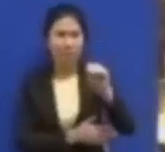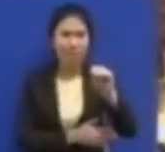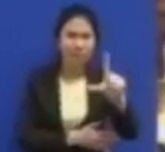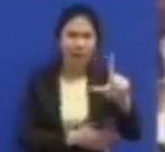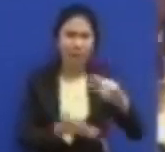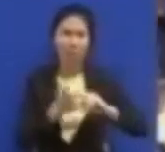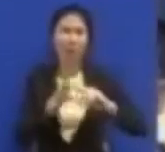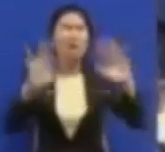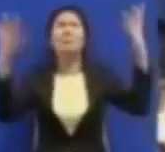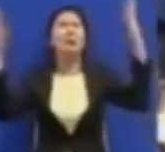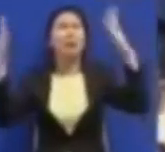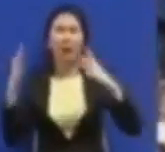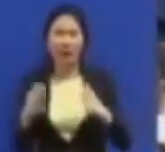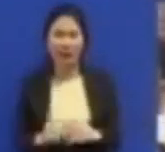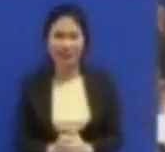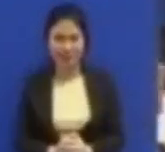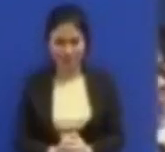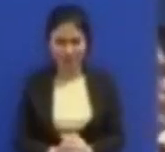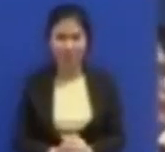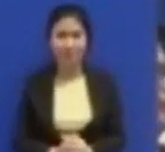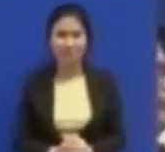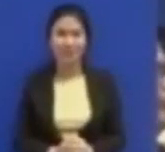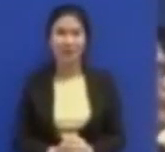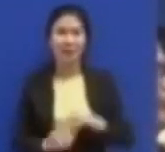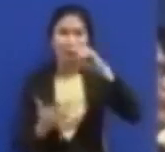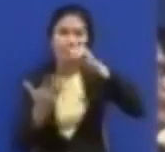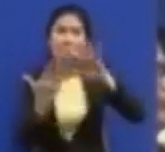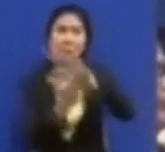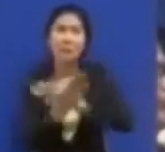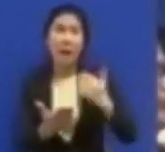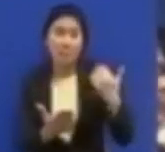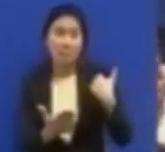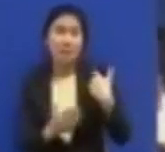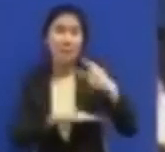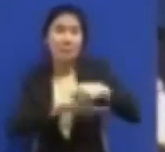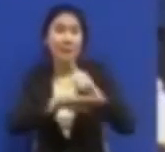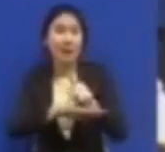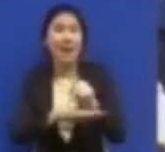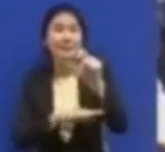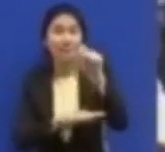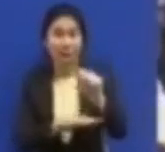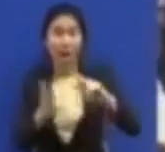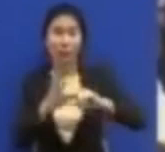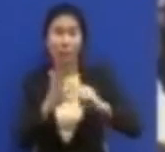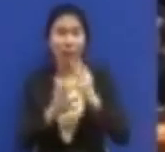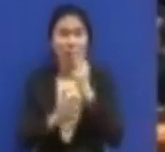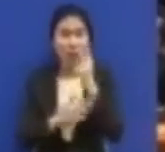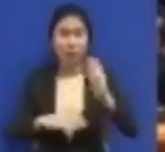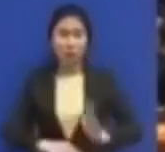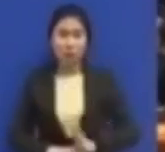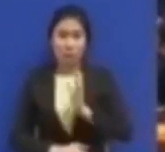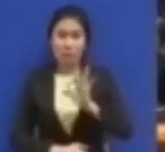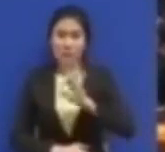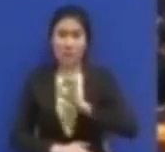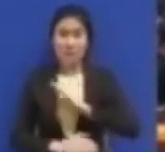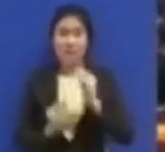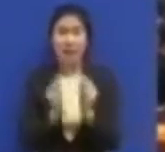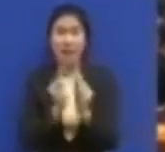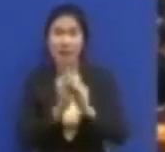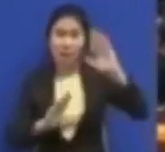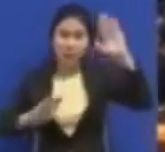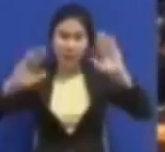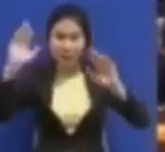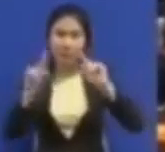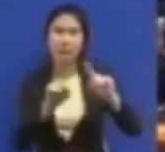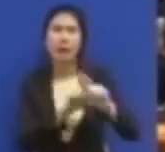จริงหรอกครับท่านประธานครับ ท่านประธานครับไม่ใช่เป็นเรื่องหานะครับ เมืองไทยเนี่ยเป็นประธานสภาผู้แทนราษฎรที่สง่างาม นะครับ สมาชิกโหวตจากความรักที่เลือกโดยพี่น้องประชาชน ประธ